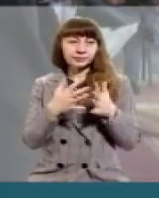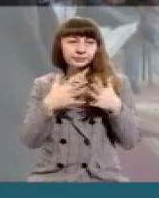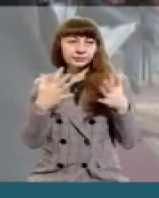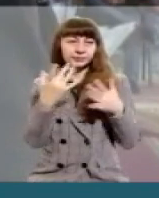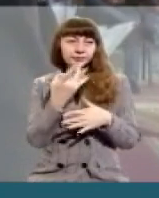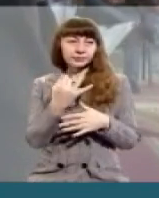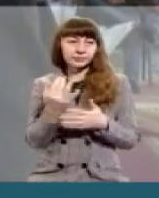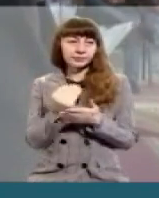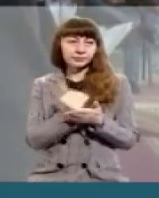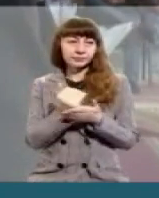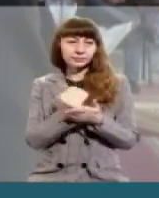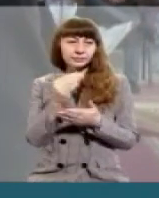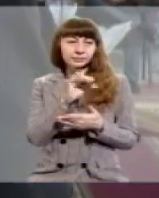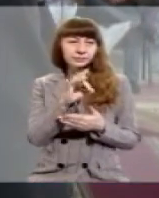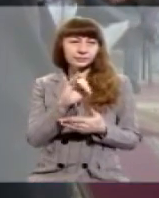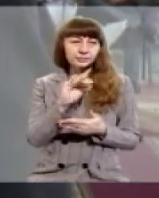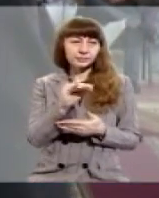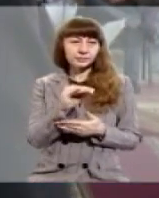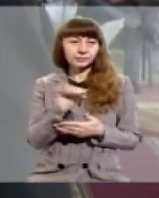в основном растениеводством.